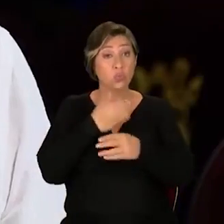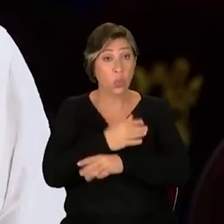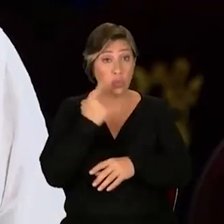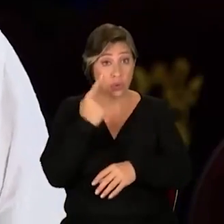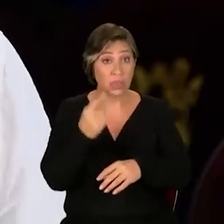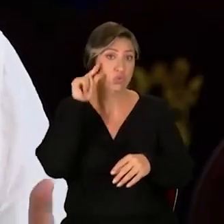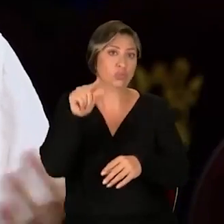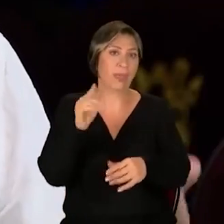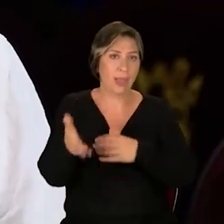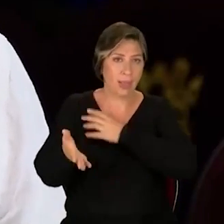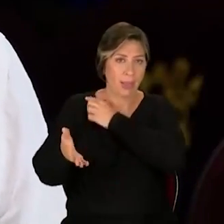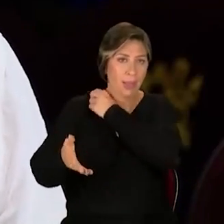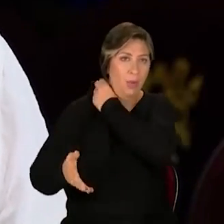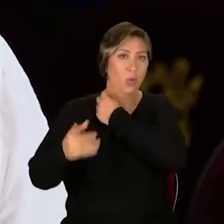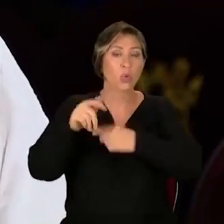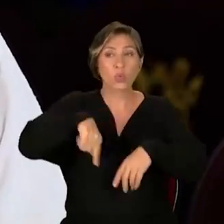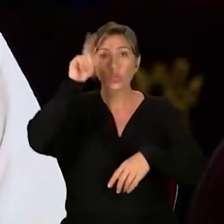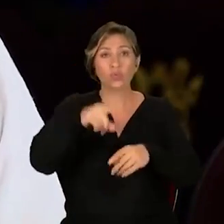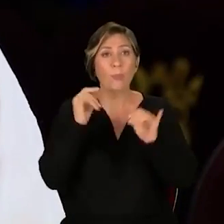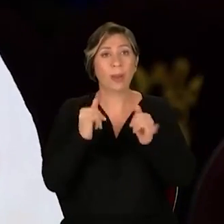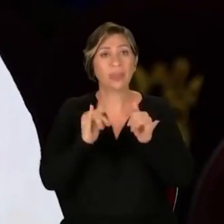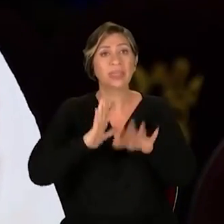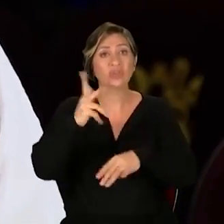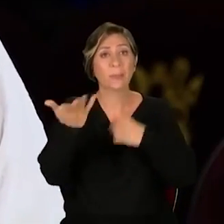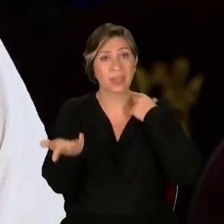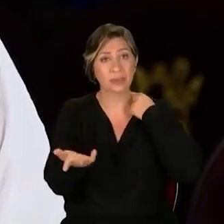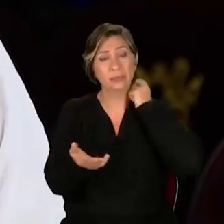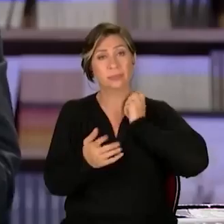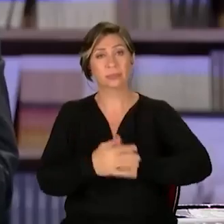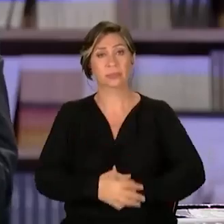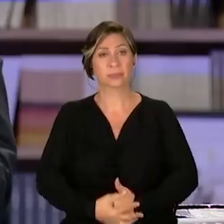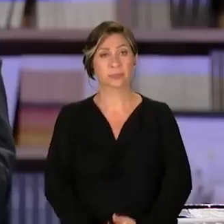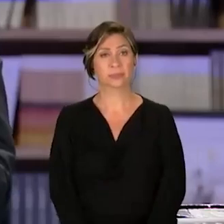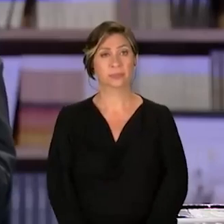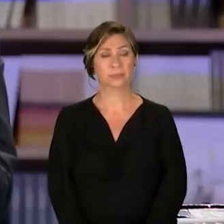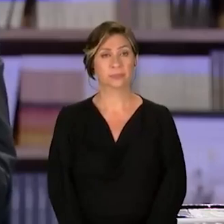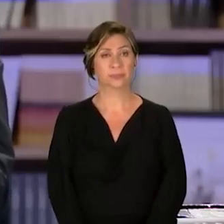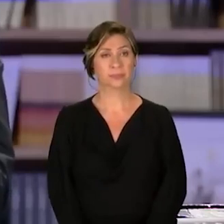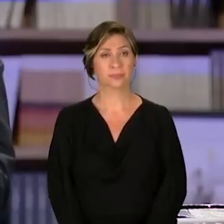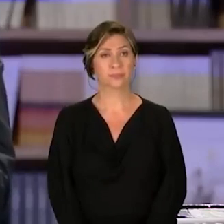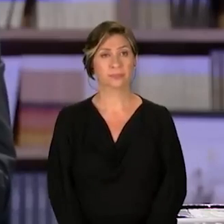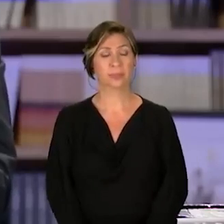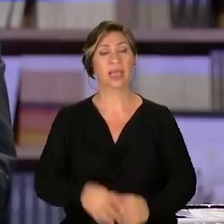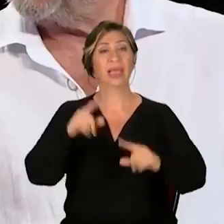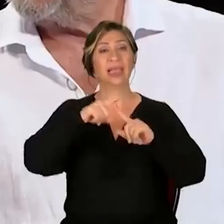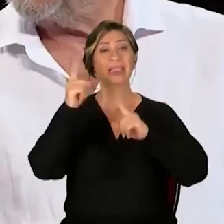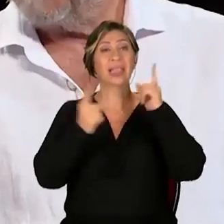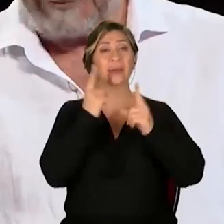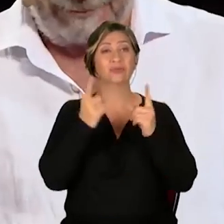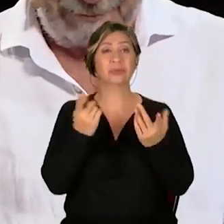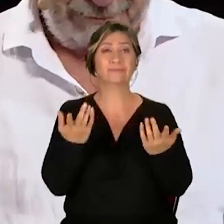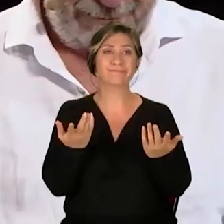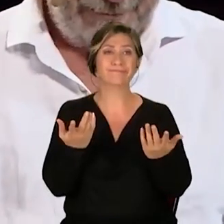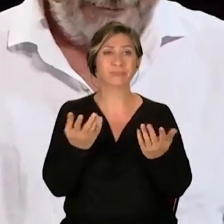şüpheli. O gününüz berbat geçebilir. Peki. Ya burada tabii şeyde de yani teknoloji maalesef